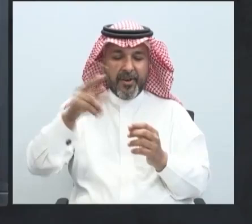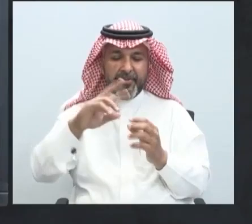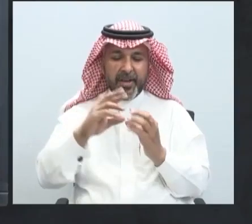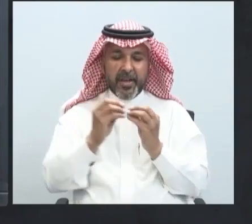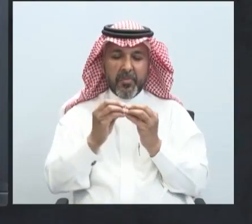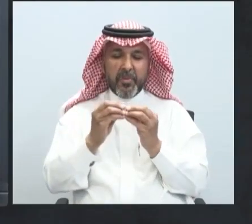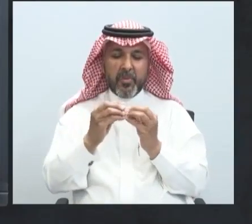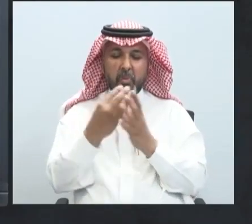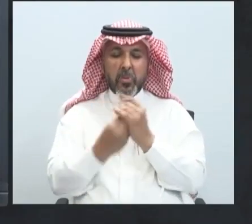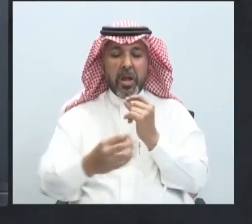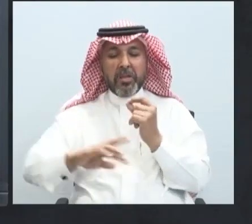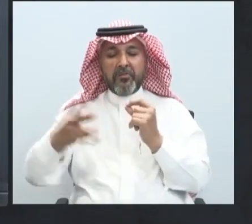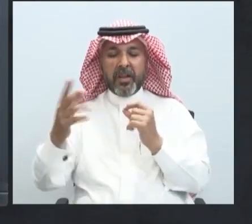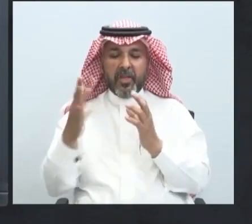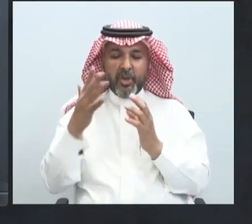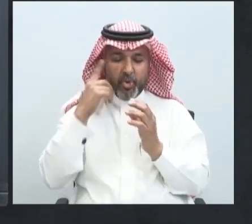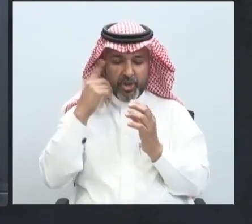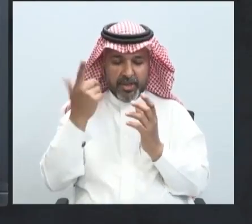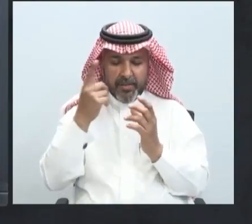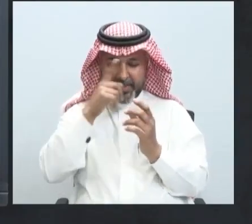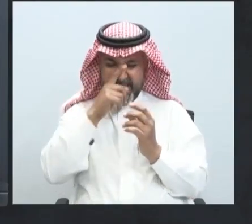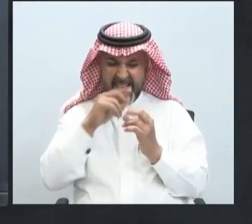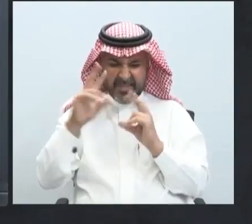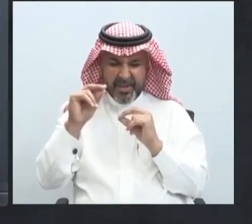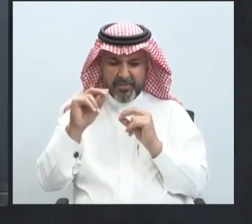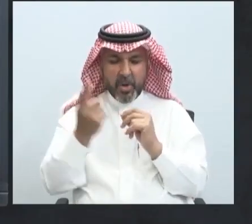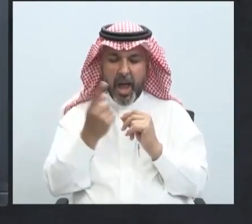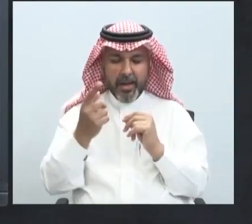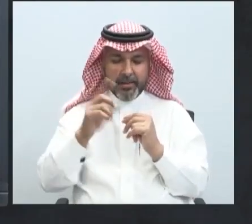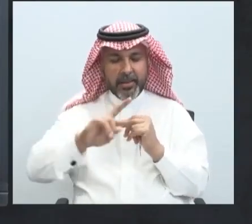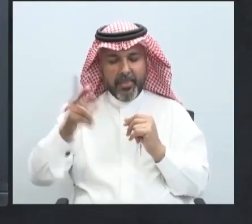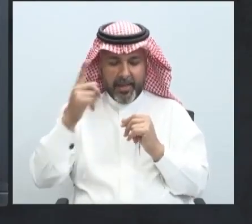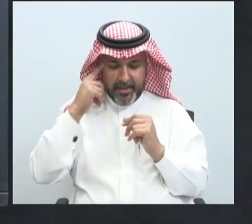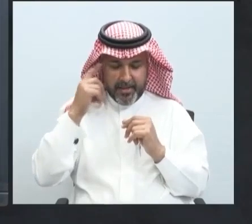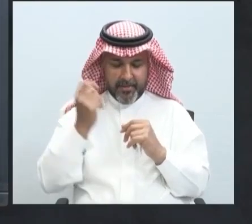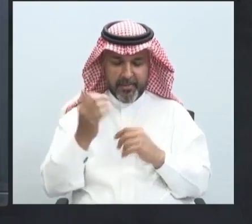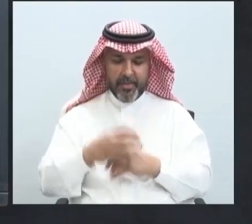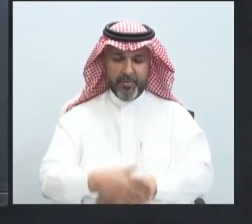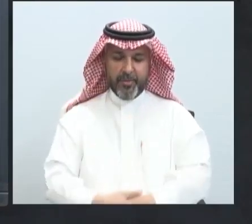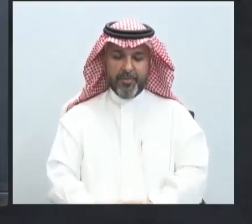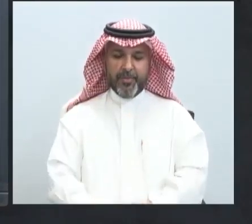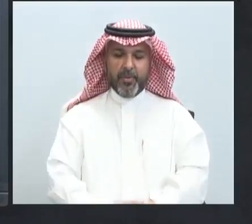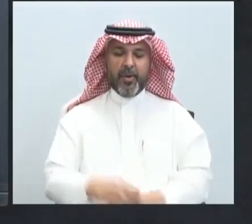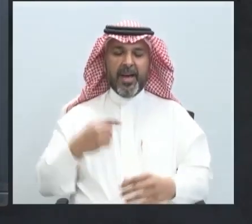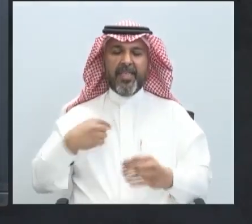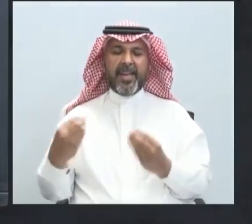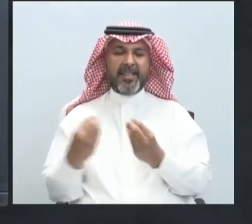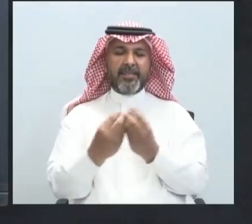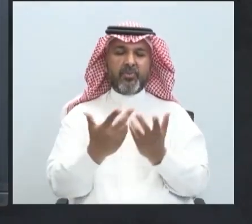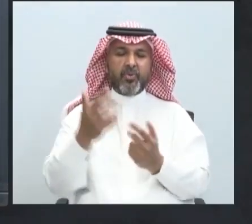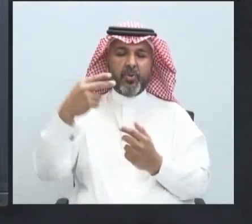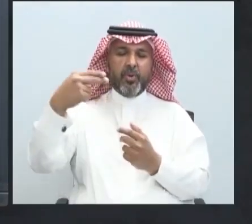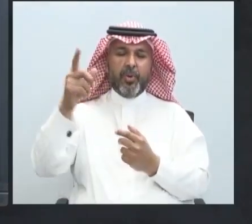وراثيه من الام الى الاب وماده وراثيه او جينات من الاب الى الام هذه العمليه نسميها عمليه العبور حدثت عبر عمليه